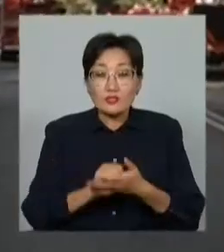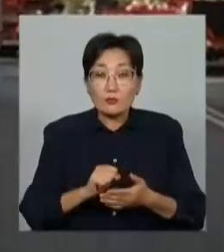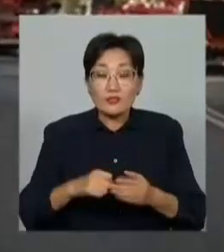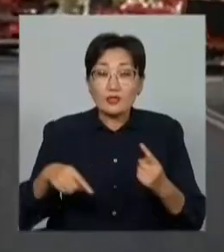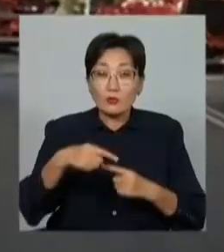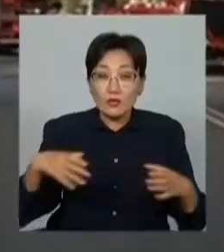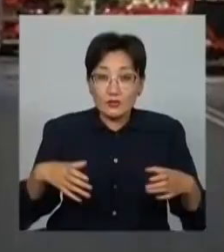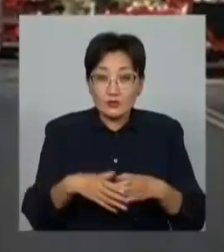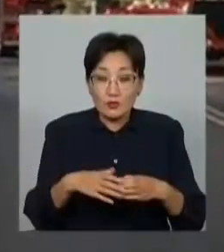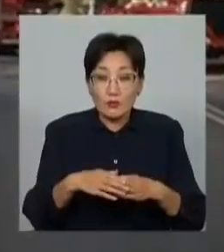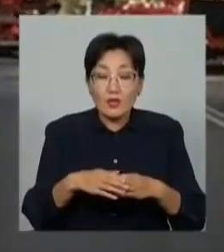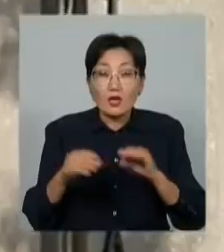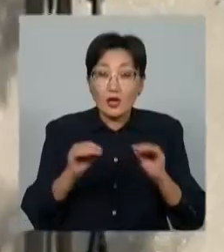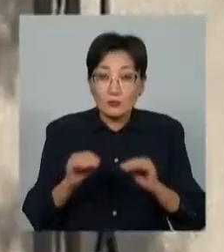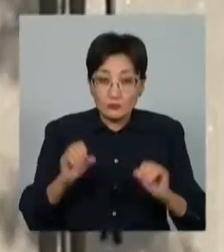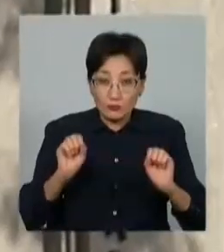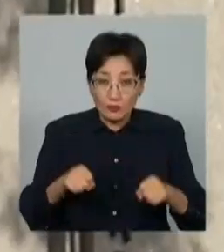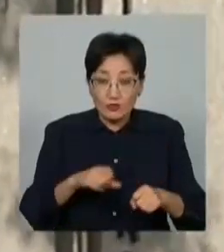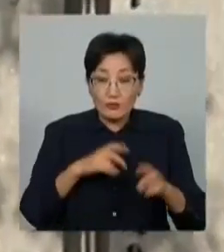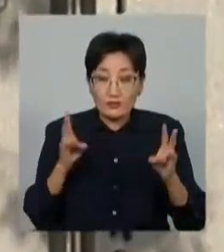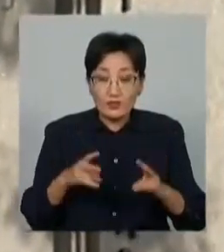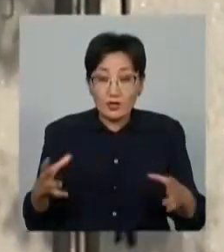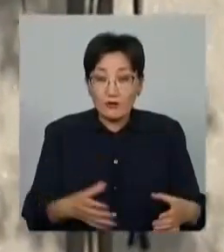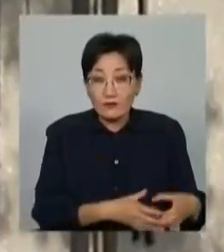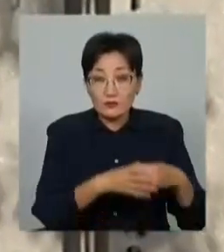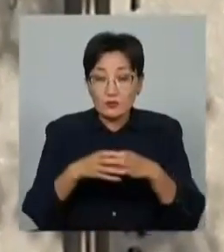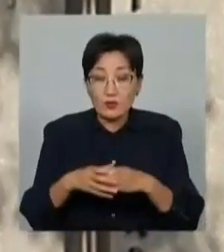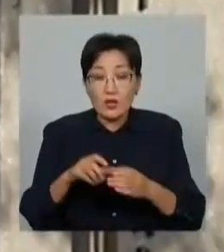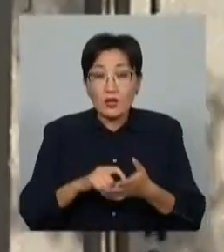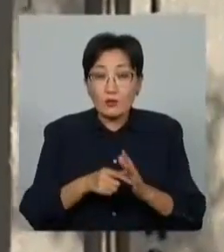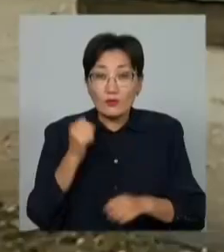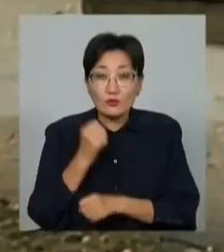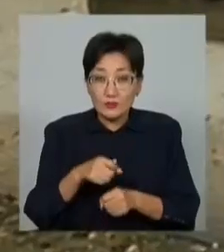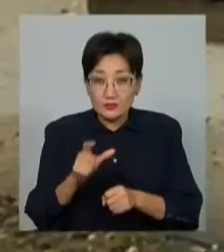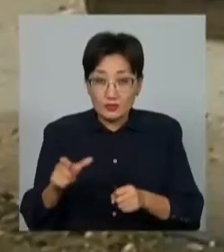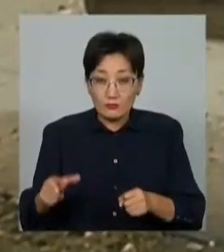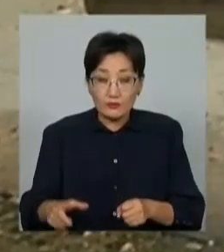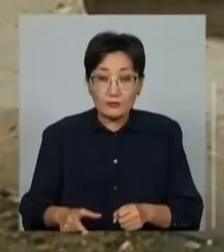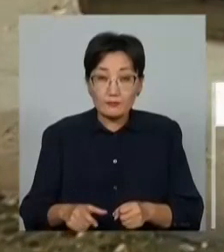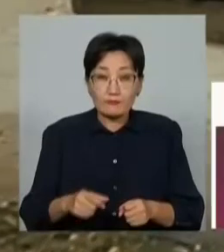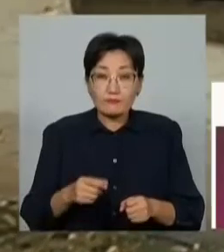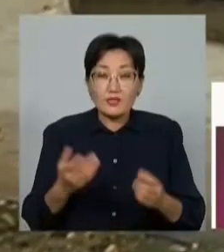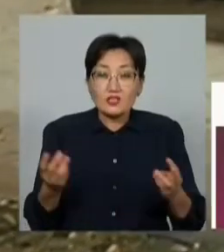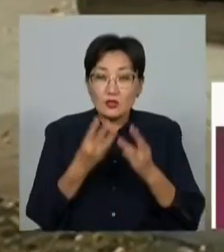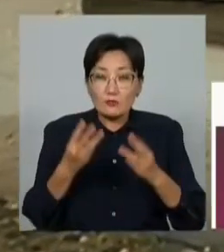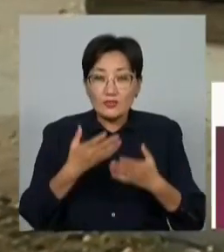жекеменшік компаниялардың мүлкіне зиян келуі мүмкін дейді эвакуацияланған кеңсе қызметкерлері. Иісін сездік та.